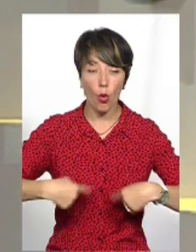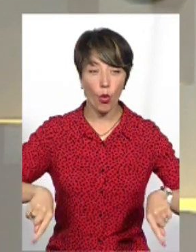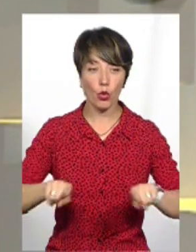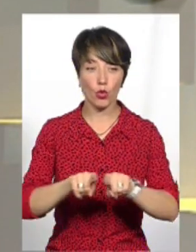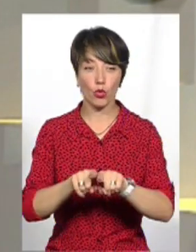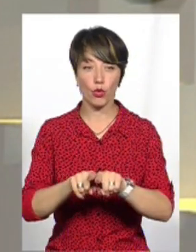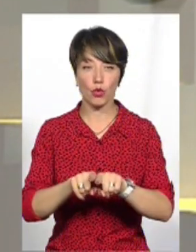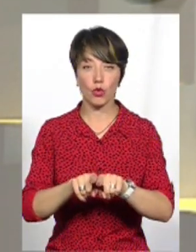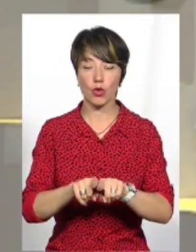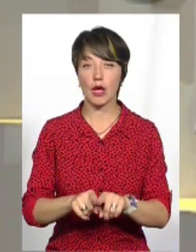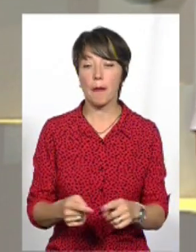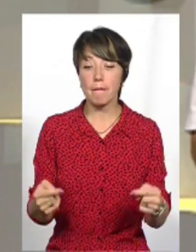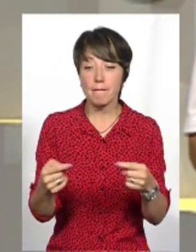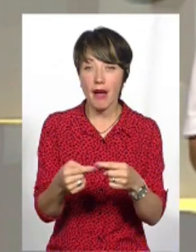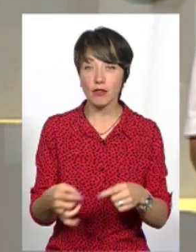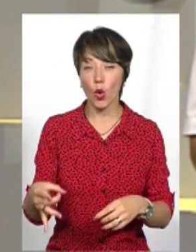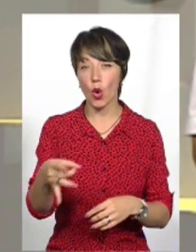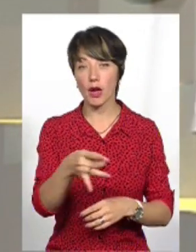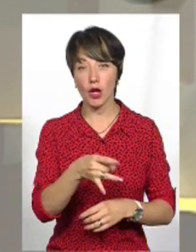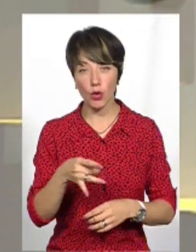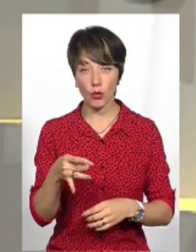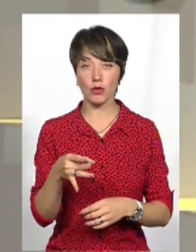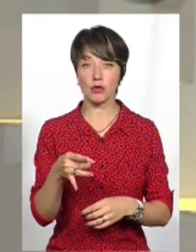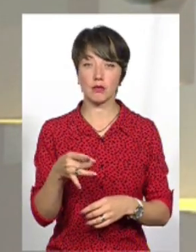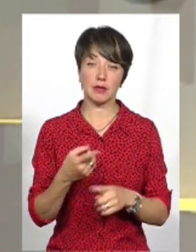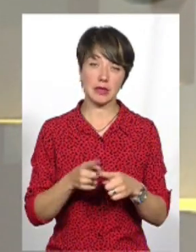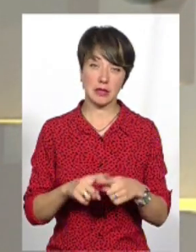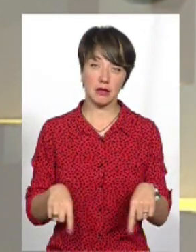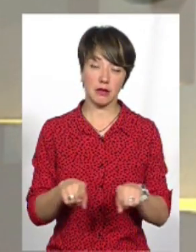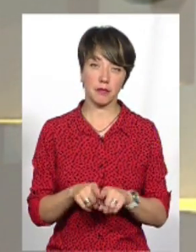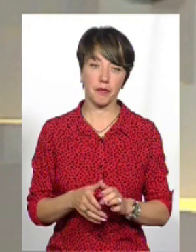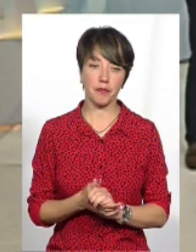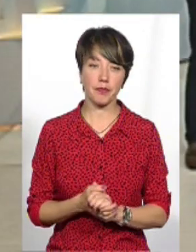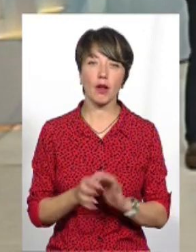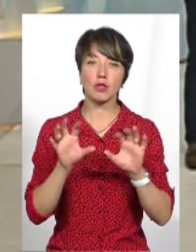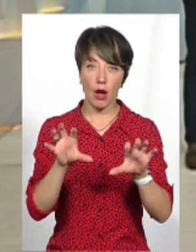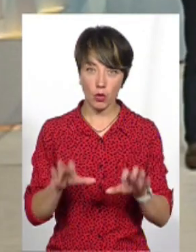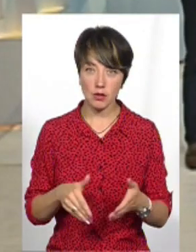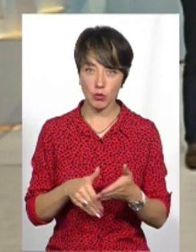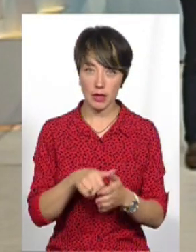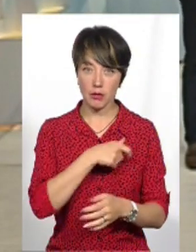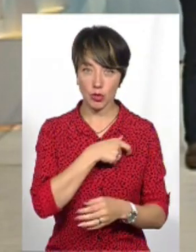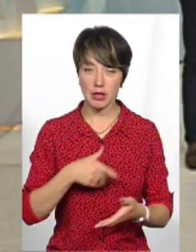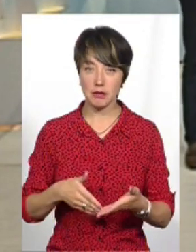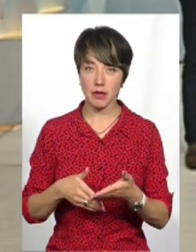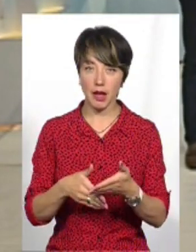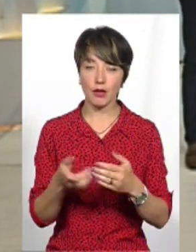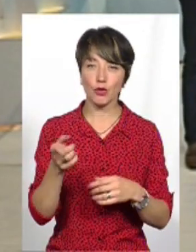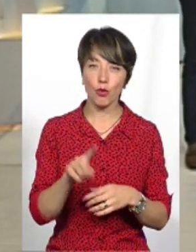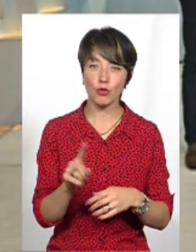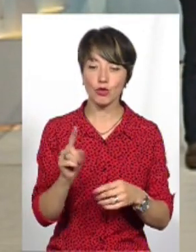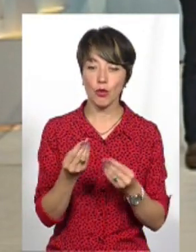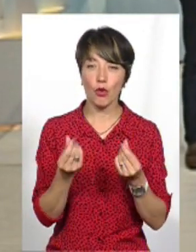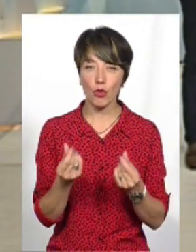округу чи певного регіону. Ну, саме, власне, так. У законний спосіб депутат може сприяти от тому,